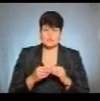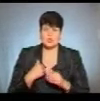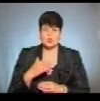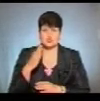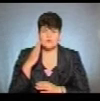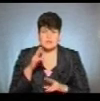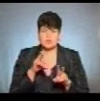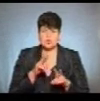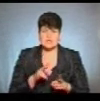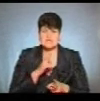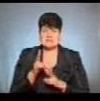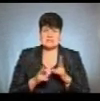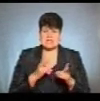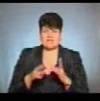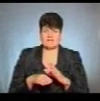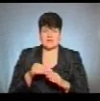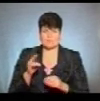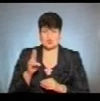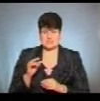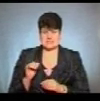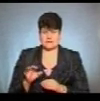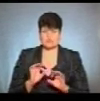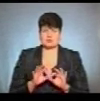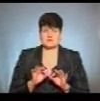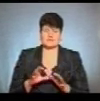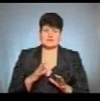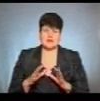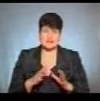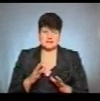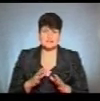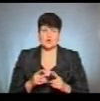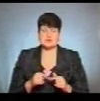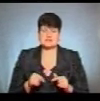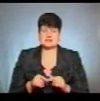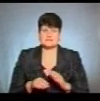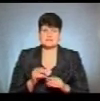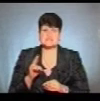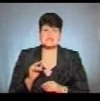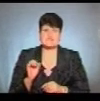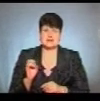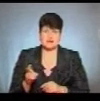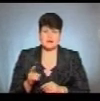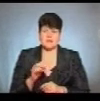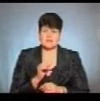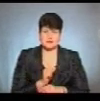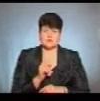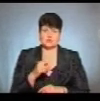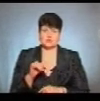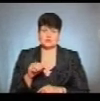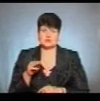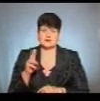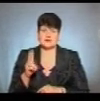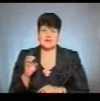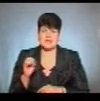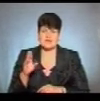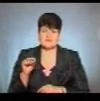та розглядати скарги виборців, розповів тренер навчального центру з організації виборів при ЦВК Андрій Дудкевич. Також Андрій Дудкевич